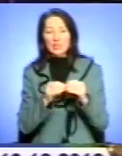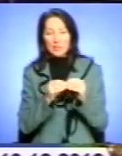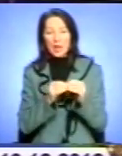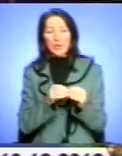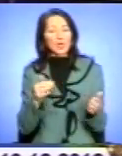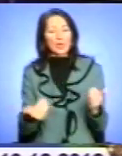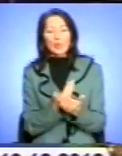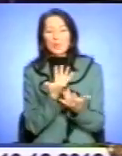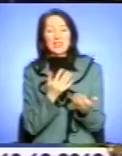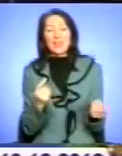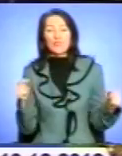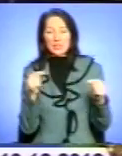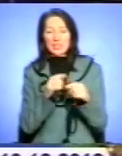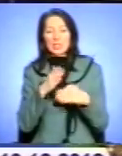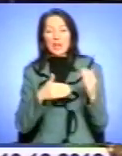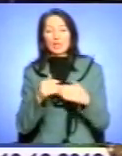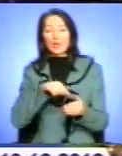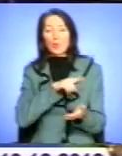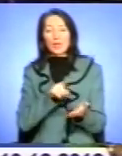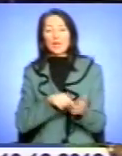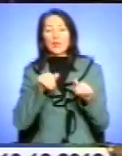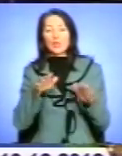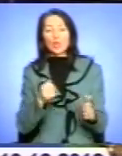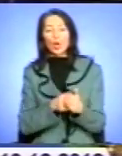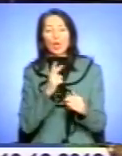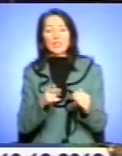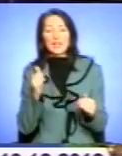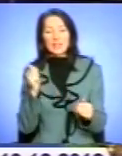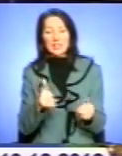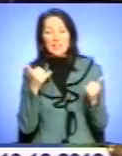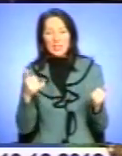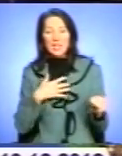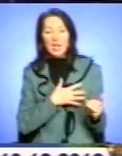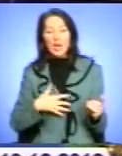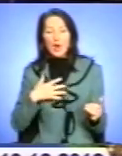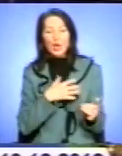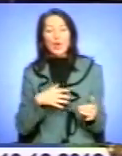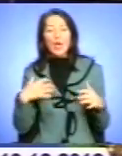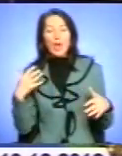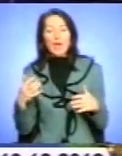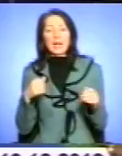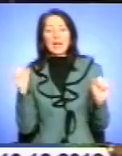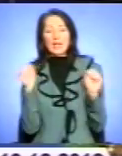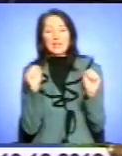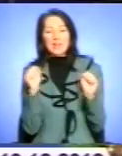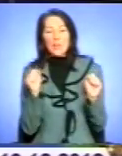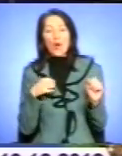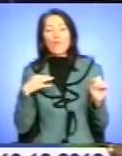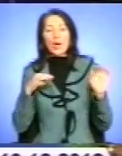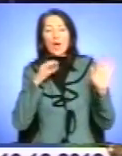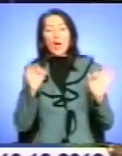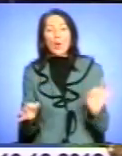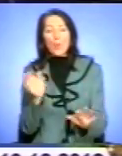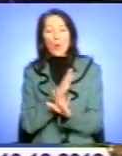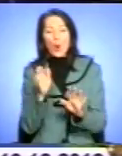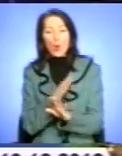питання прем'єр вирішить до кінця тижня. Нині ж його хвилює зимова негода. І якщо тиждень тому Україну охопили снігові замети, то